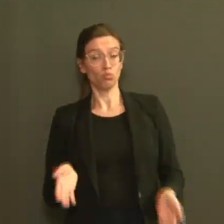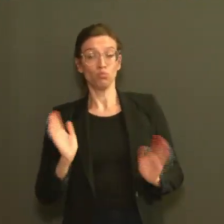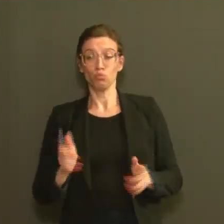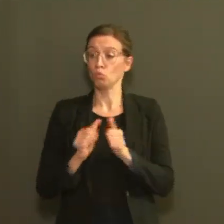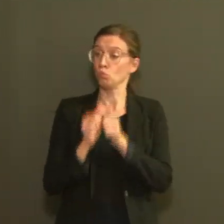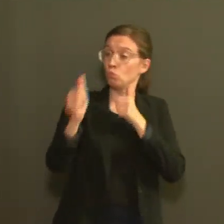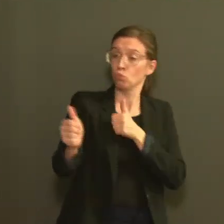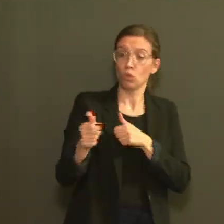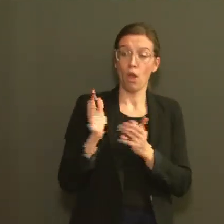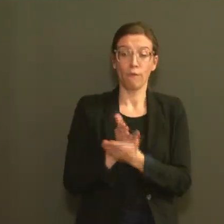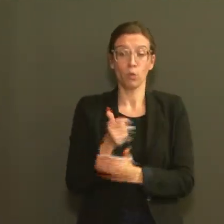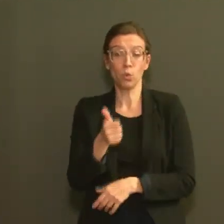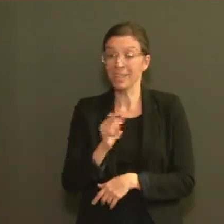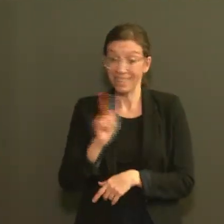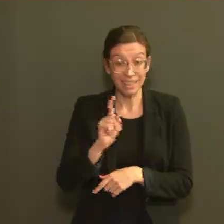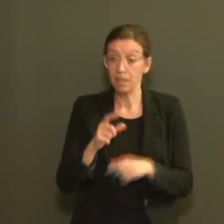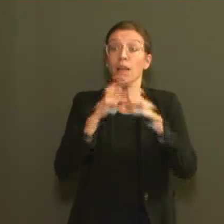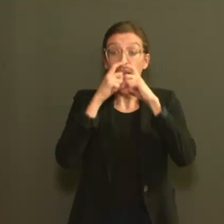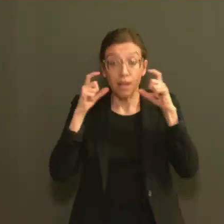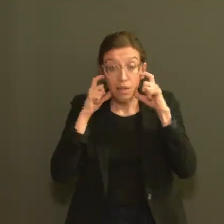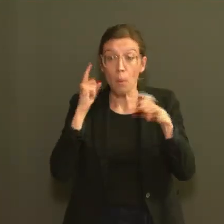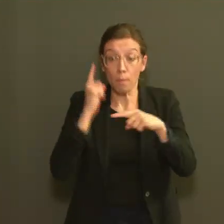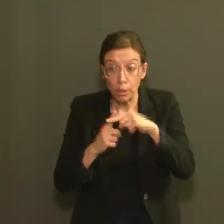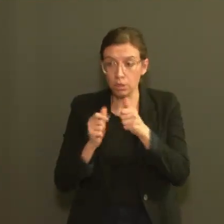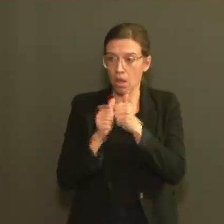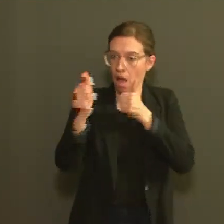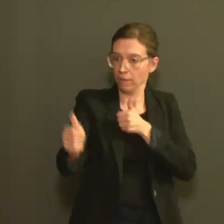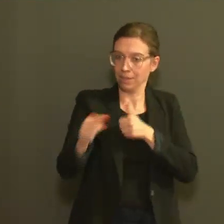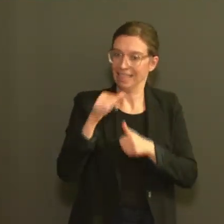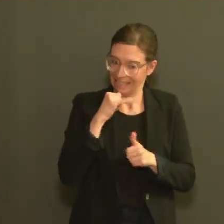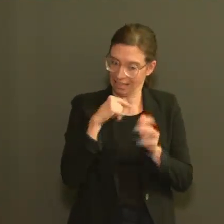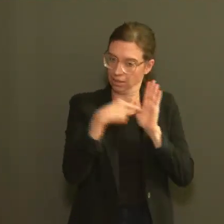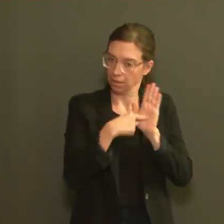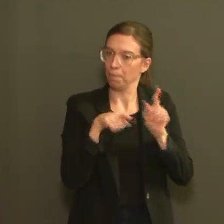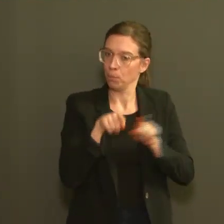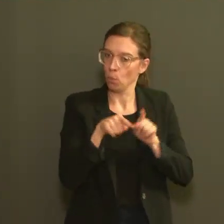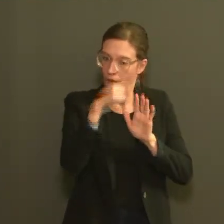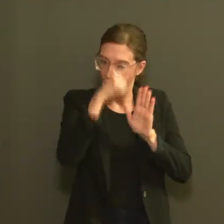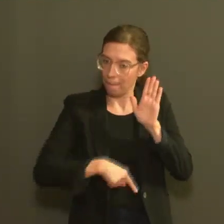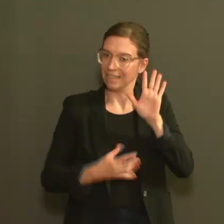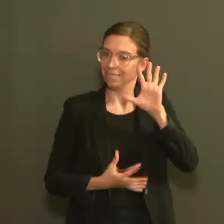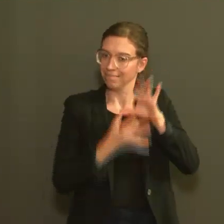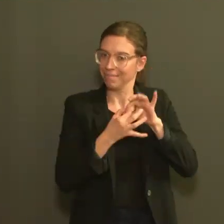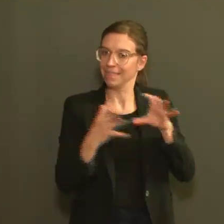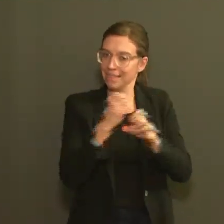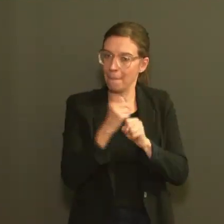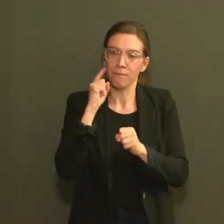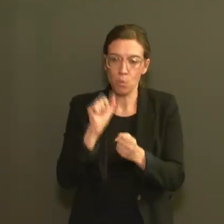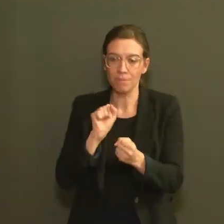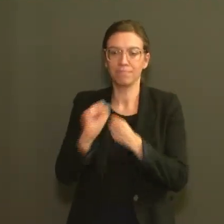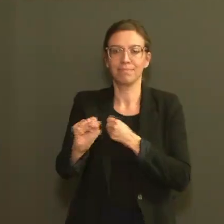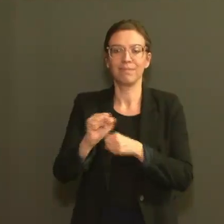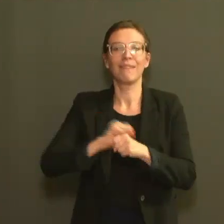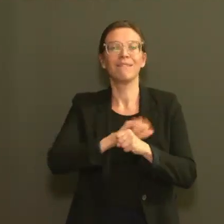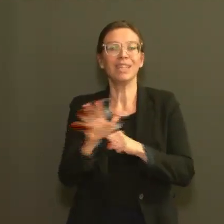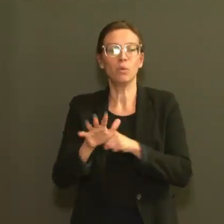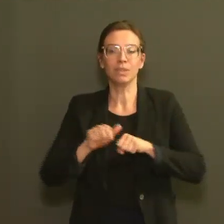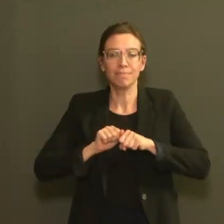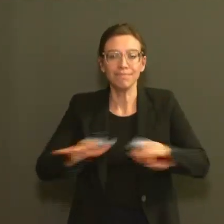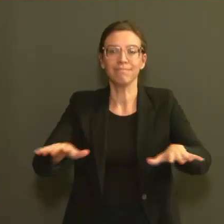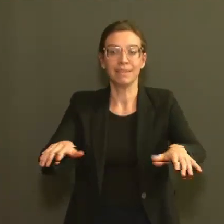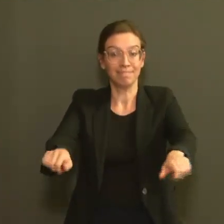staat zijn om de dijken tegen het virus te verhogen. Een recent complementair instrument is de Corona Alert App, die